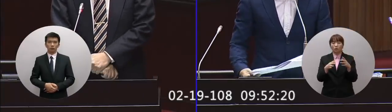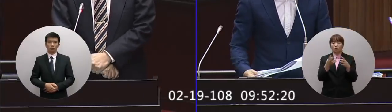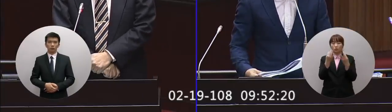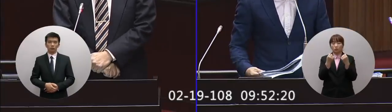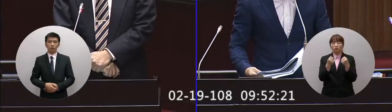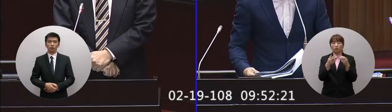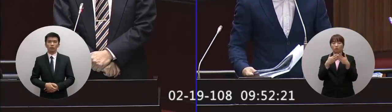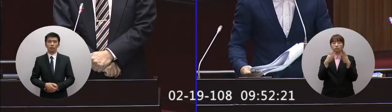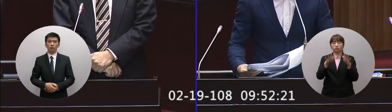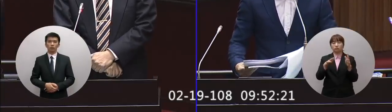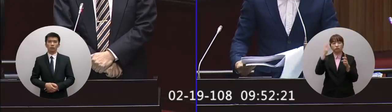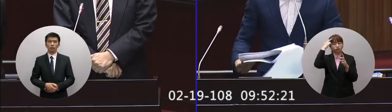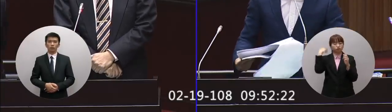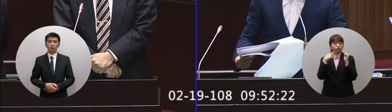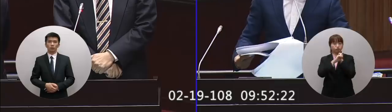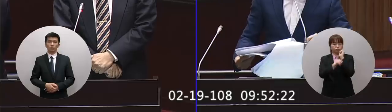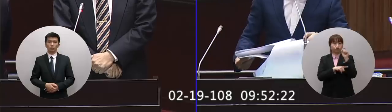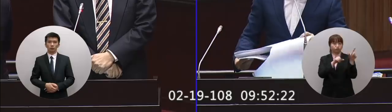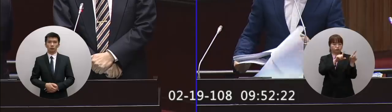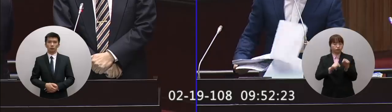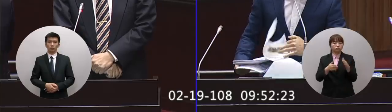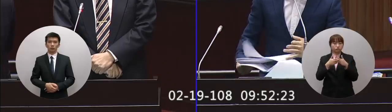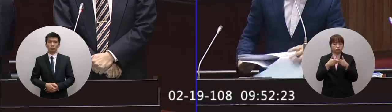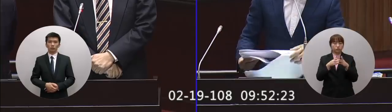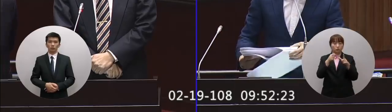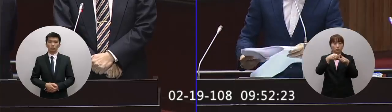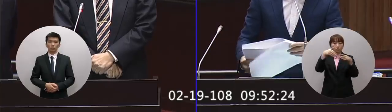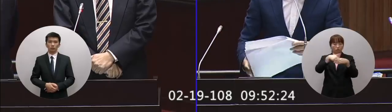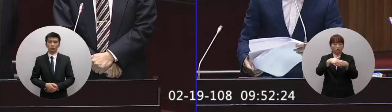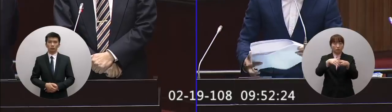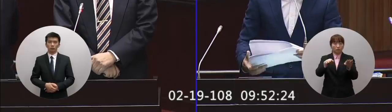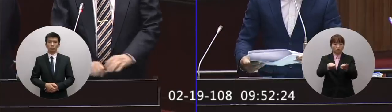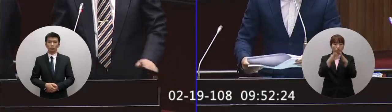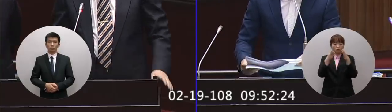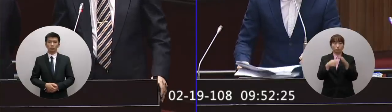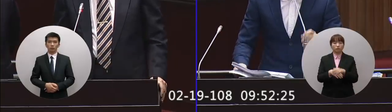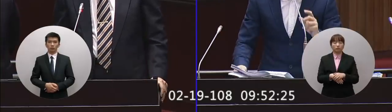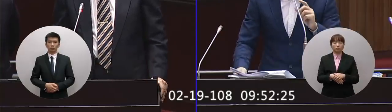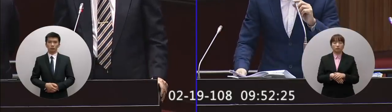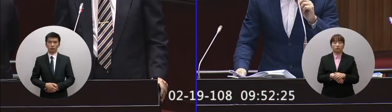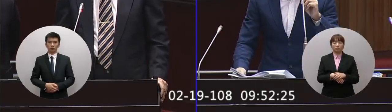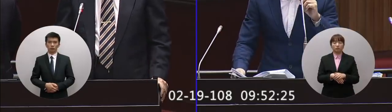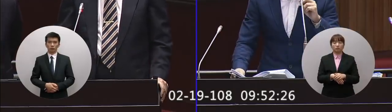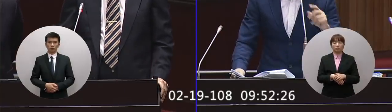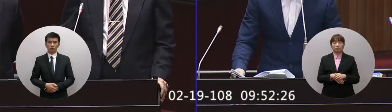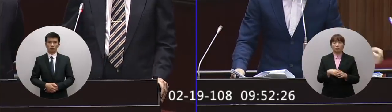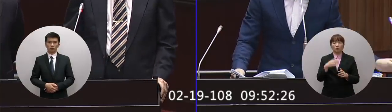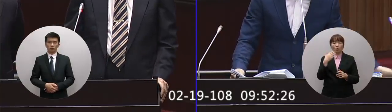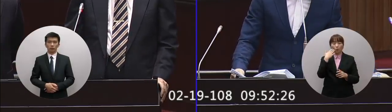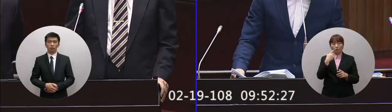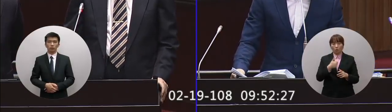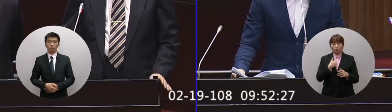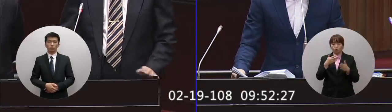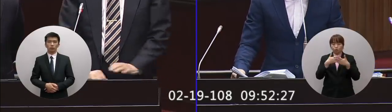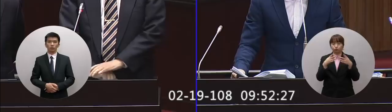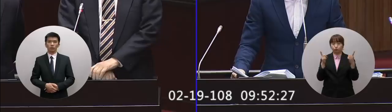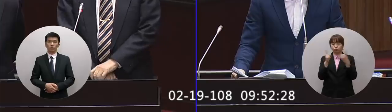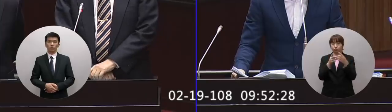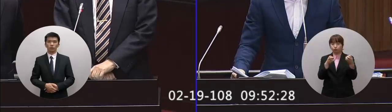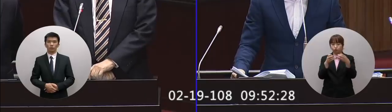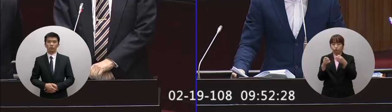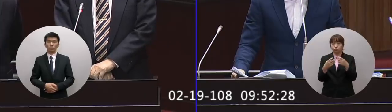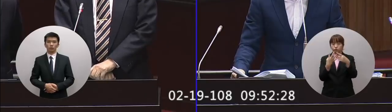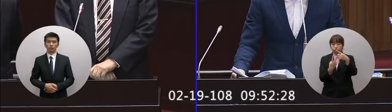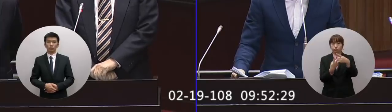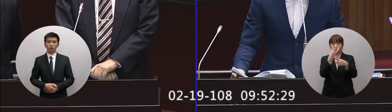常清楚，应该比照宪改。这个公投发动，第一个，这个条，这个如果真的有任何协议，立法院